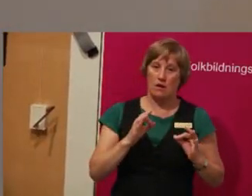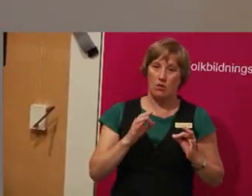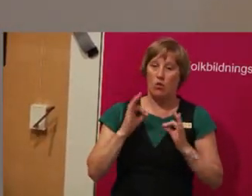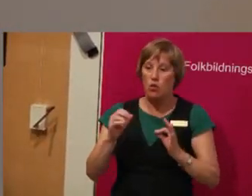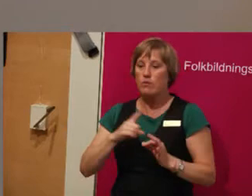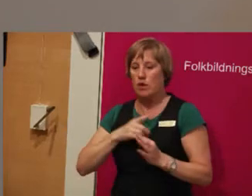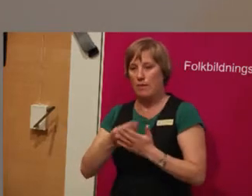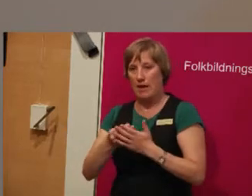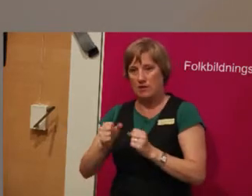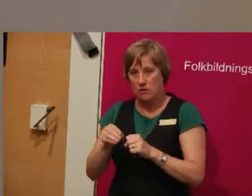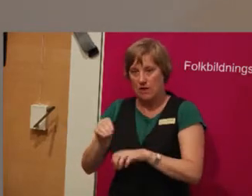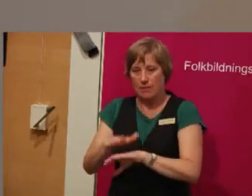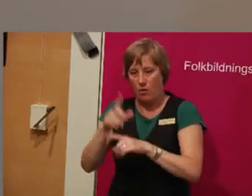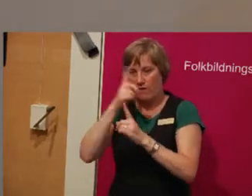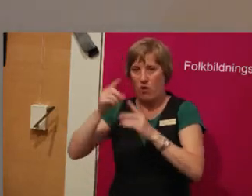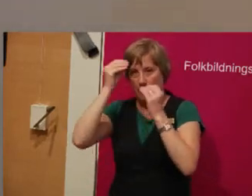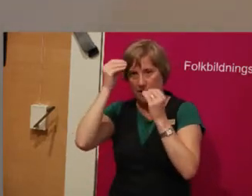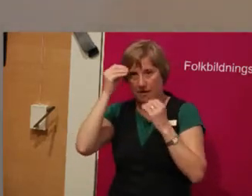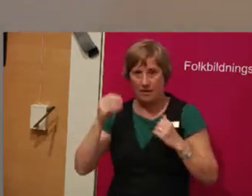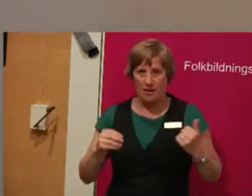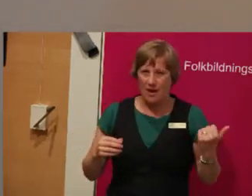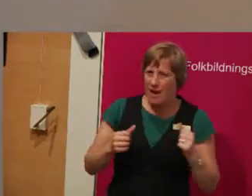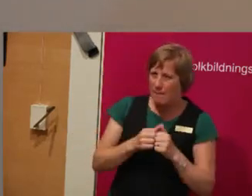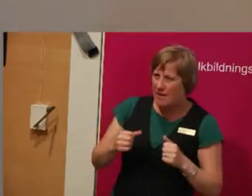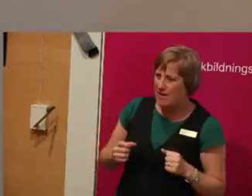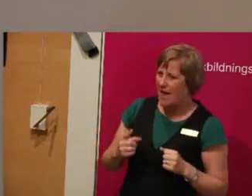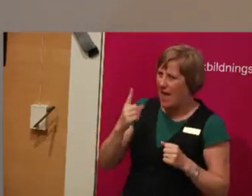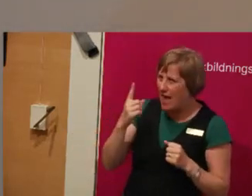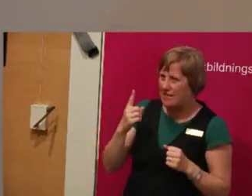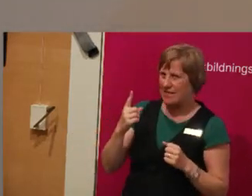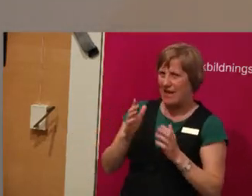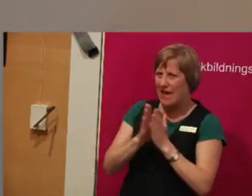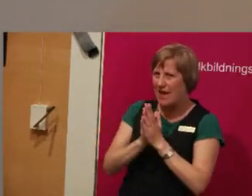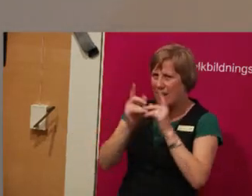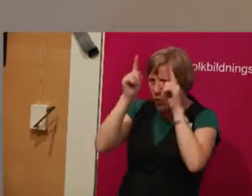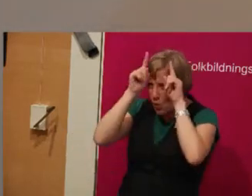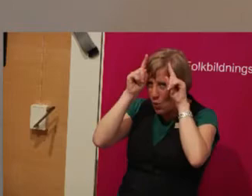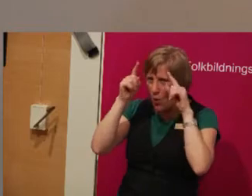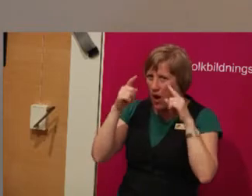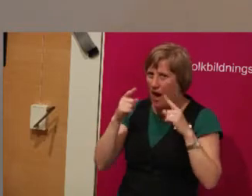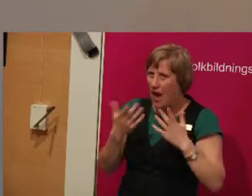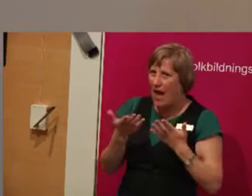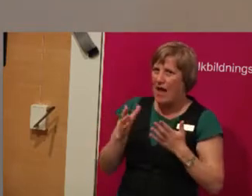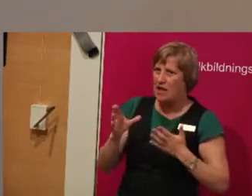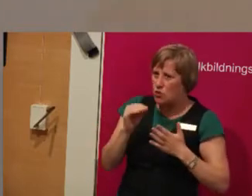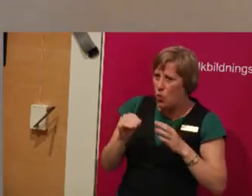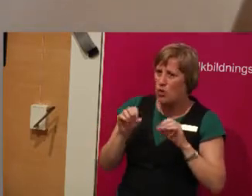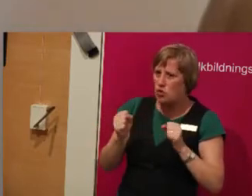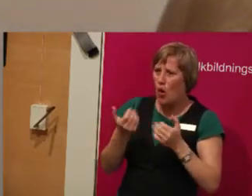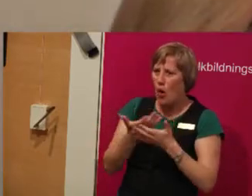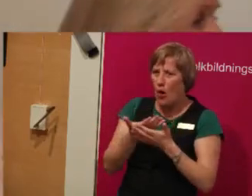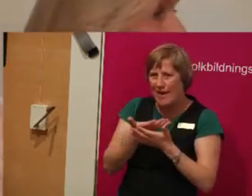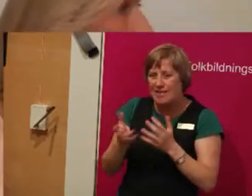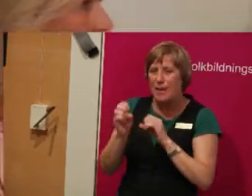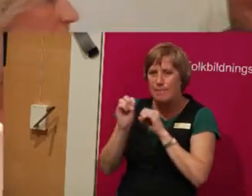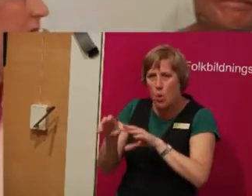folkbildningsverksamhet? Men en helig ko har väl varit att man inte ska röra någonting inom folkbildningen, utan att man måste få bestämma själv, att det hör